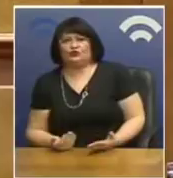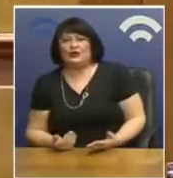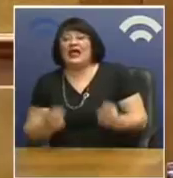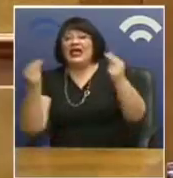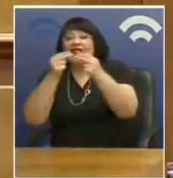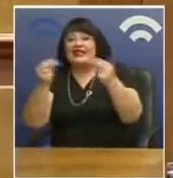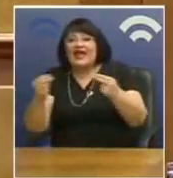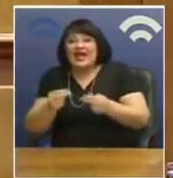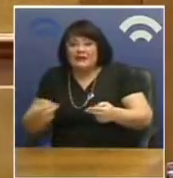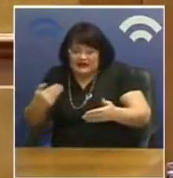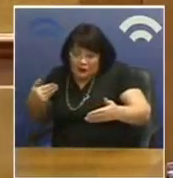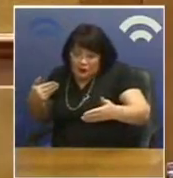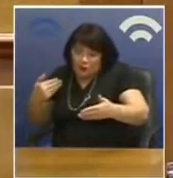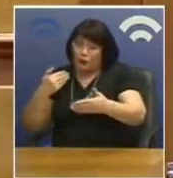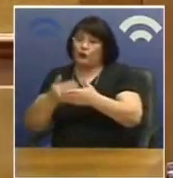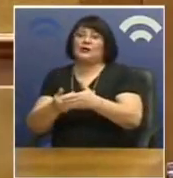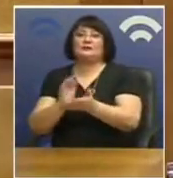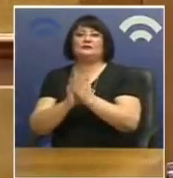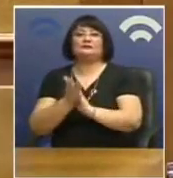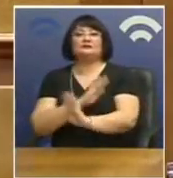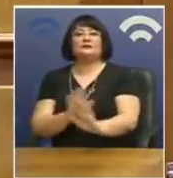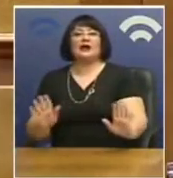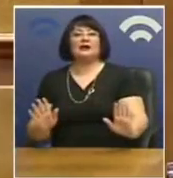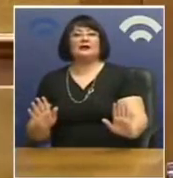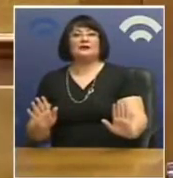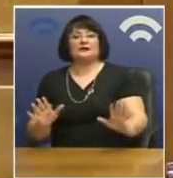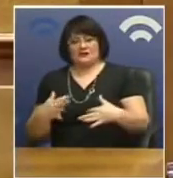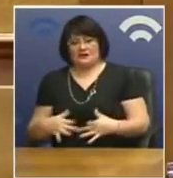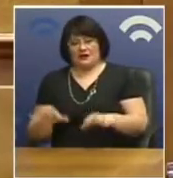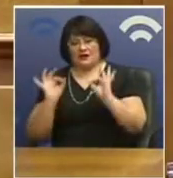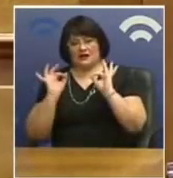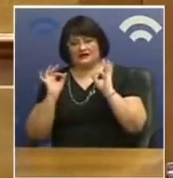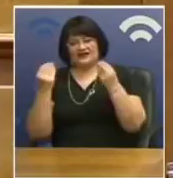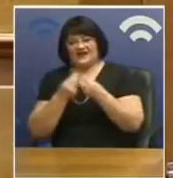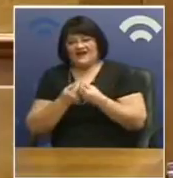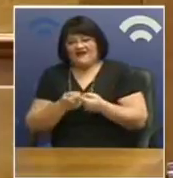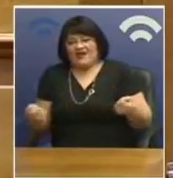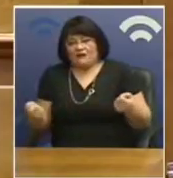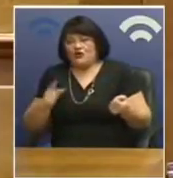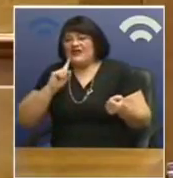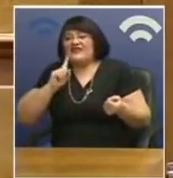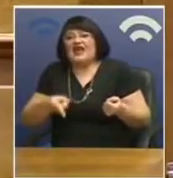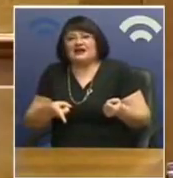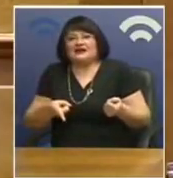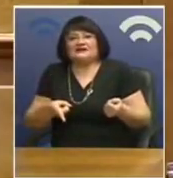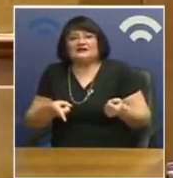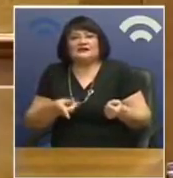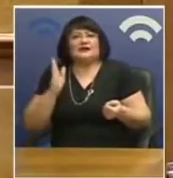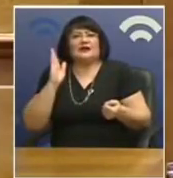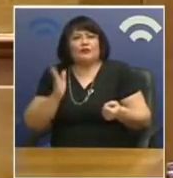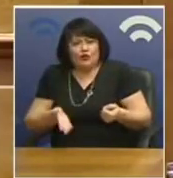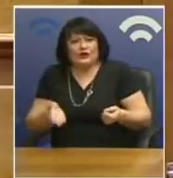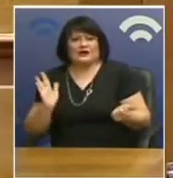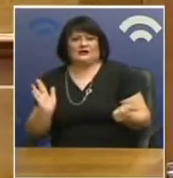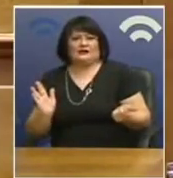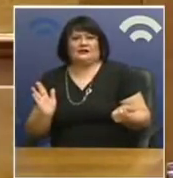έχει λήξει το χρονικό όριο της δέσμευσης και έχει ξεκινήσει η εφαρμογή της διάταξης και είναι δυνατή η αποστολή από την